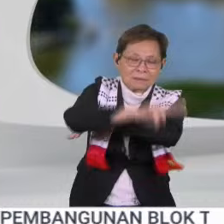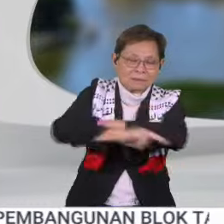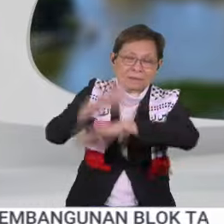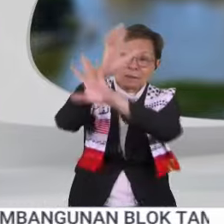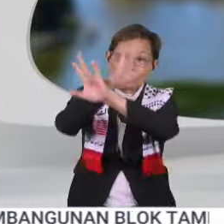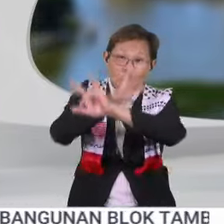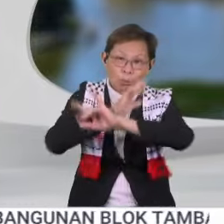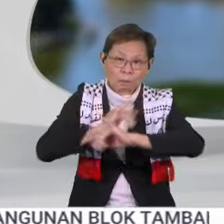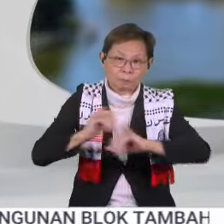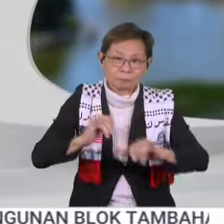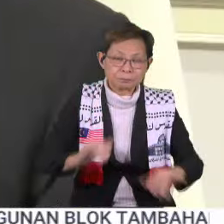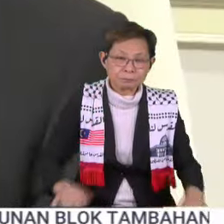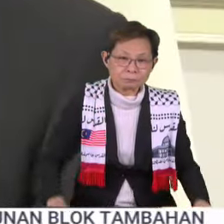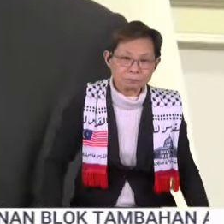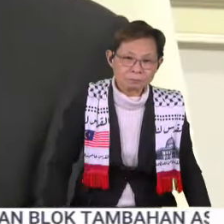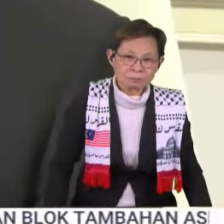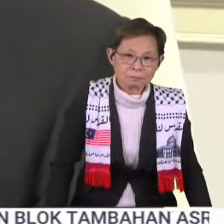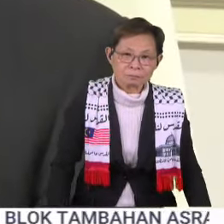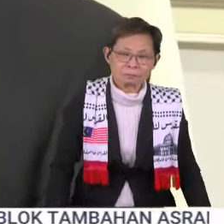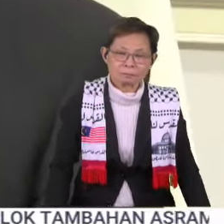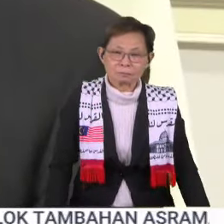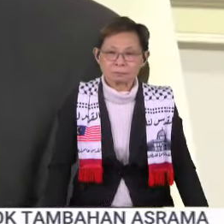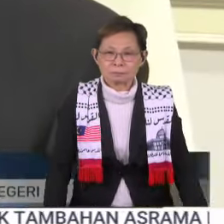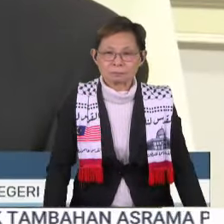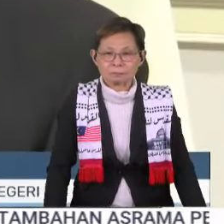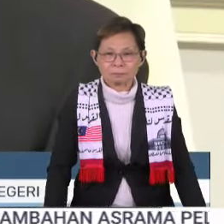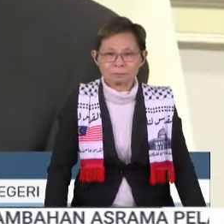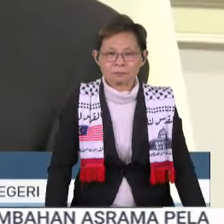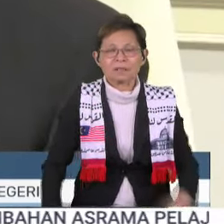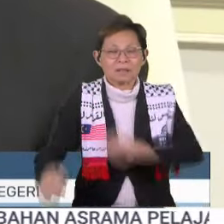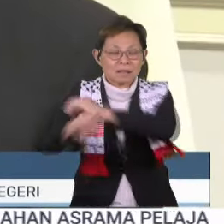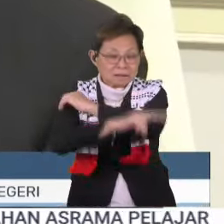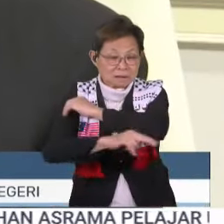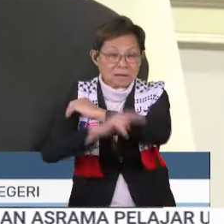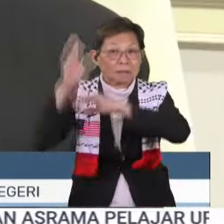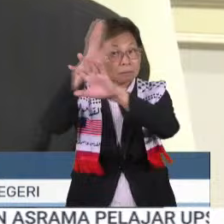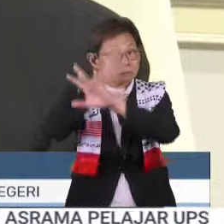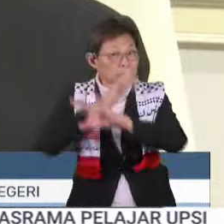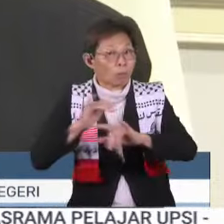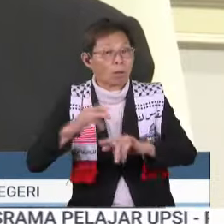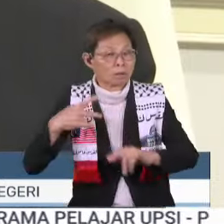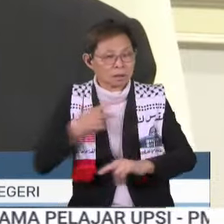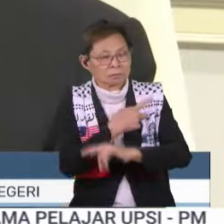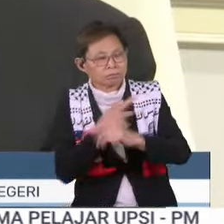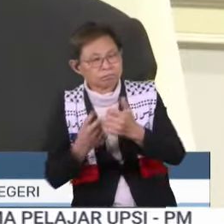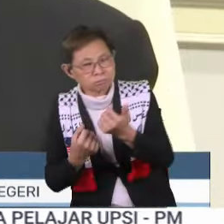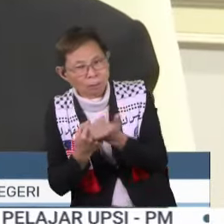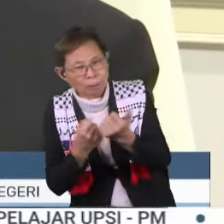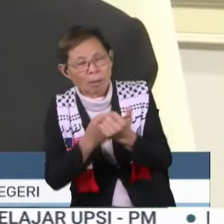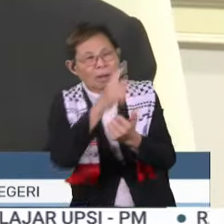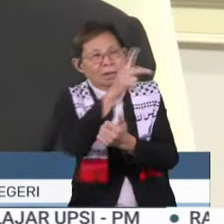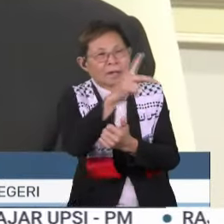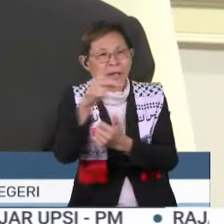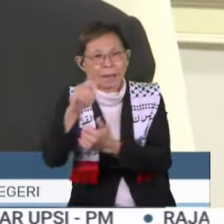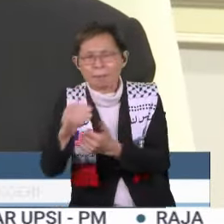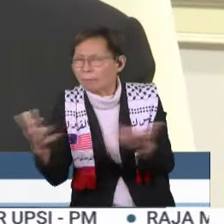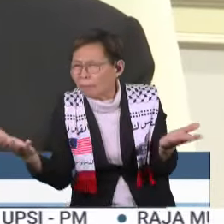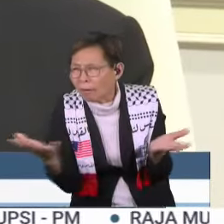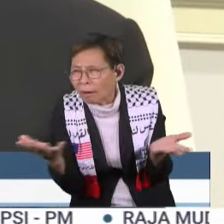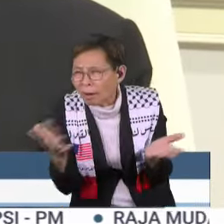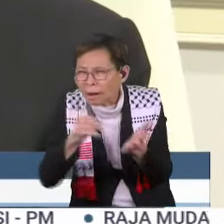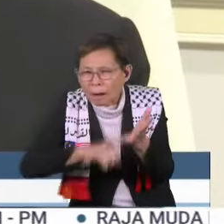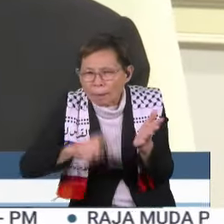ini. So, as far as the state government is concerned, we will be supporting KKM whatever you